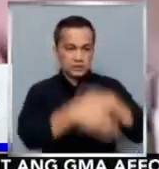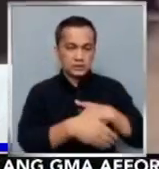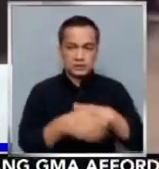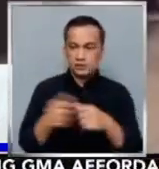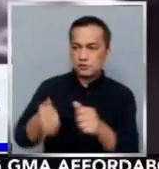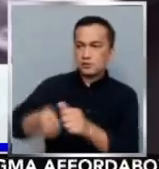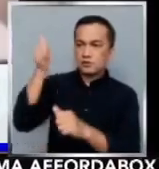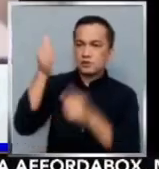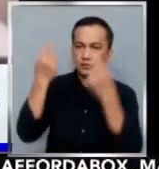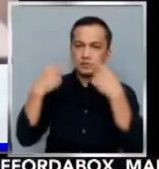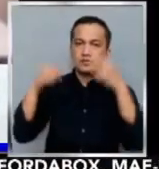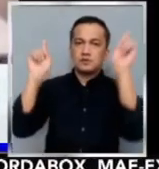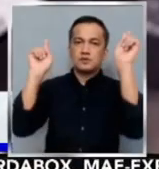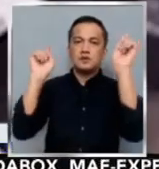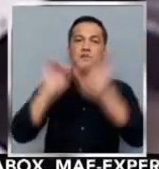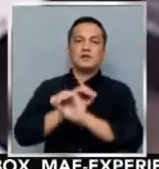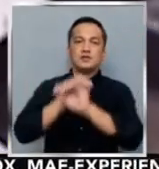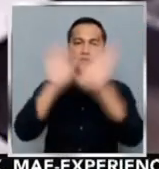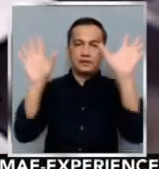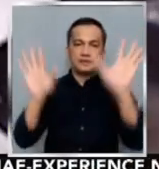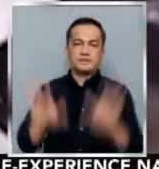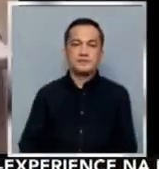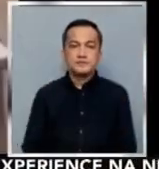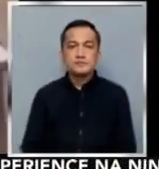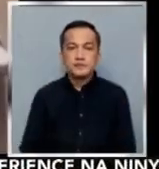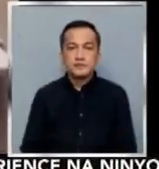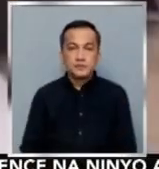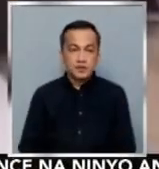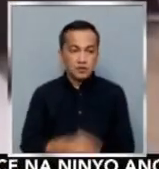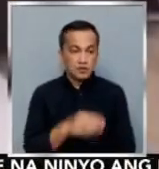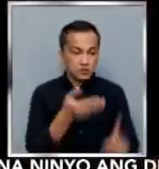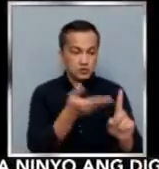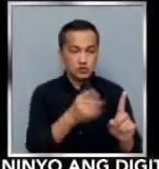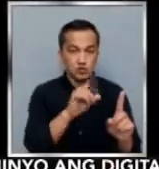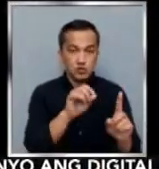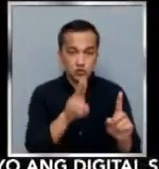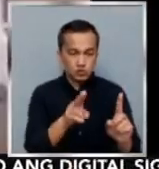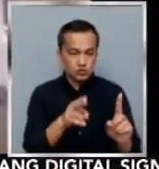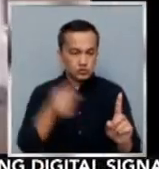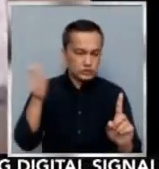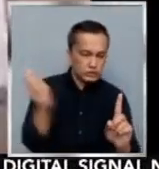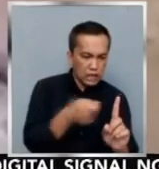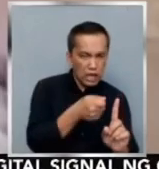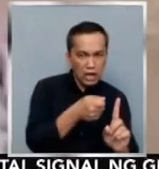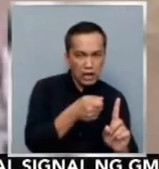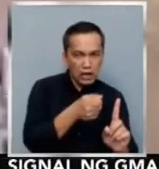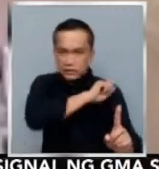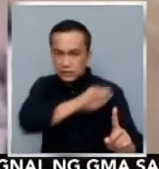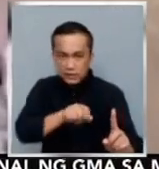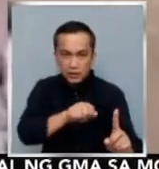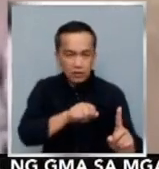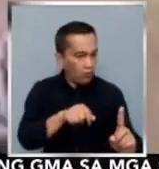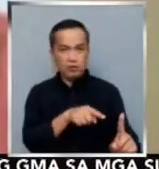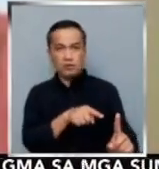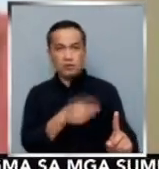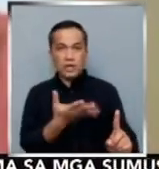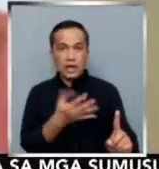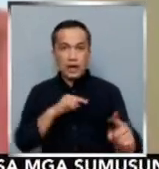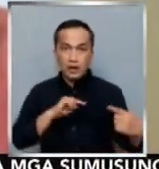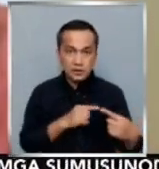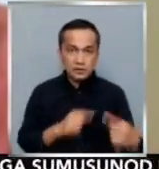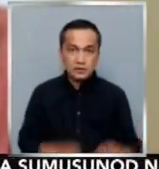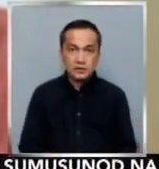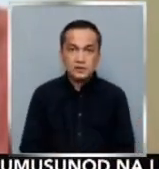liwanag. Samantala si Waterloo, binaga, pero himala raw, hindi nasugatan. Kasi may taglay